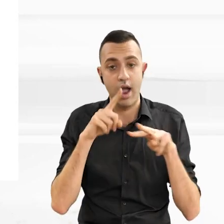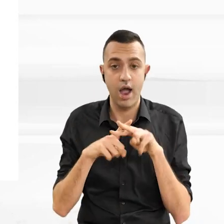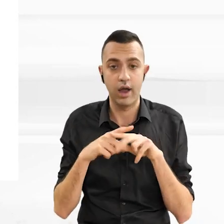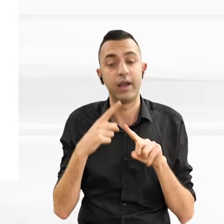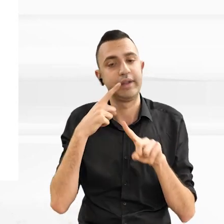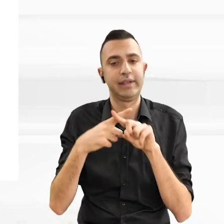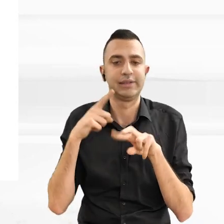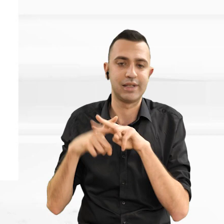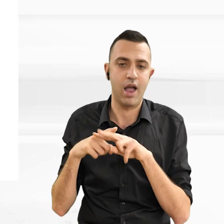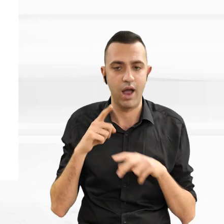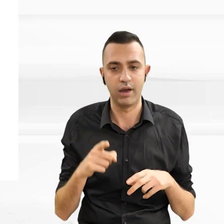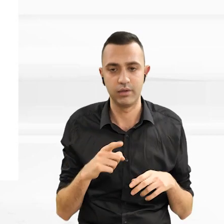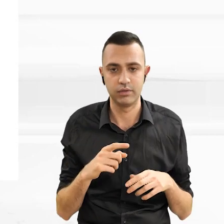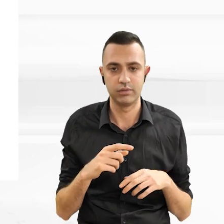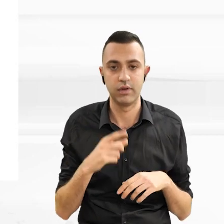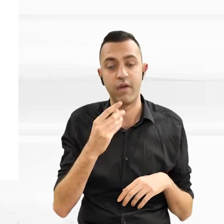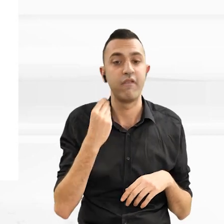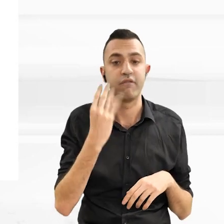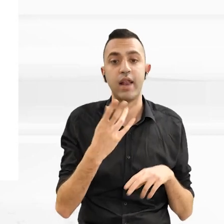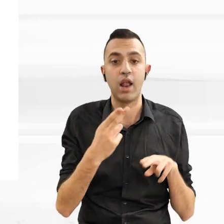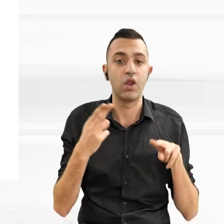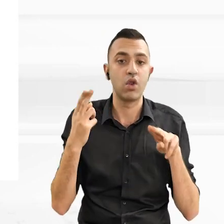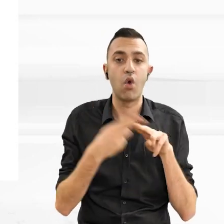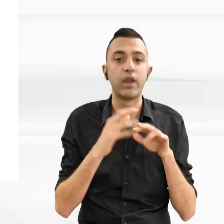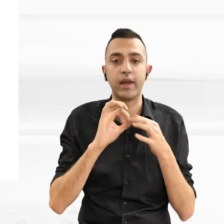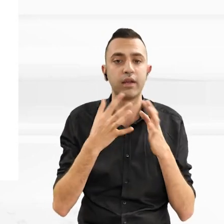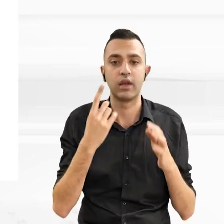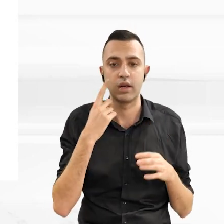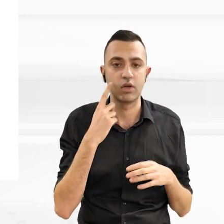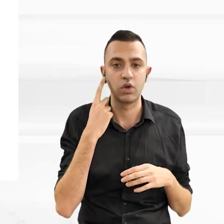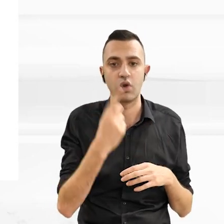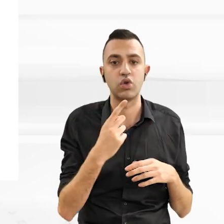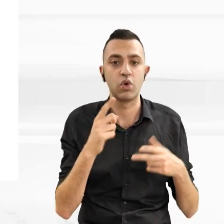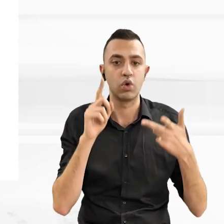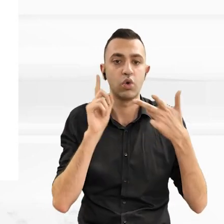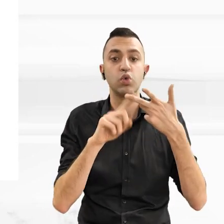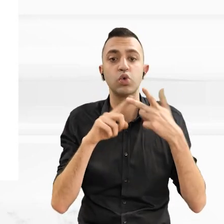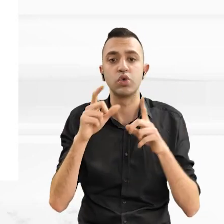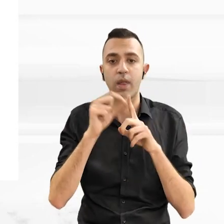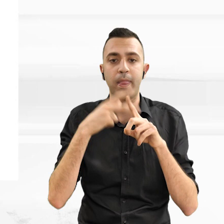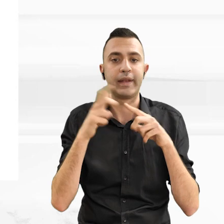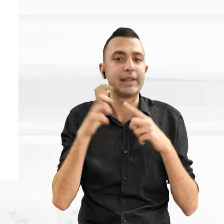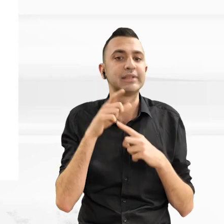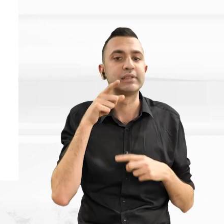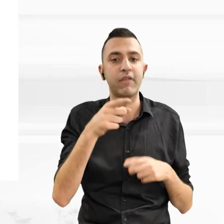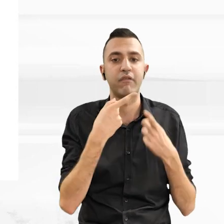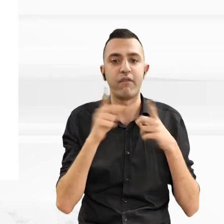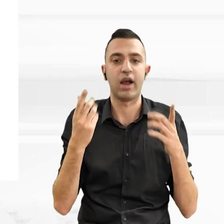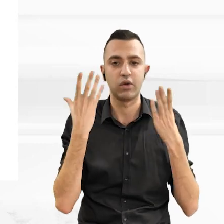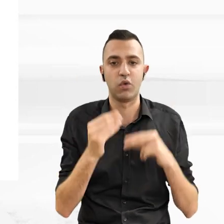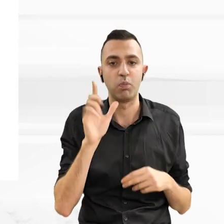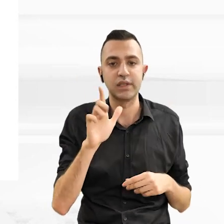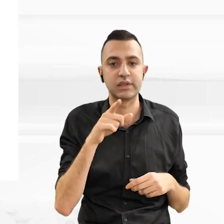xa şimdi verilen örneğe baktığımızda niye görüyoruz arkadaşlar 3. dizenin farklı olması lazım